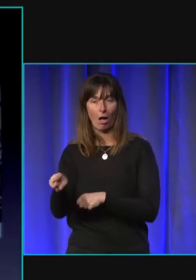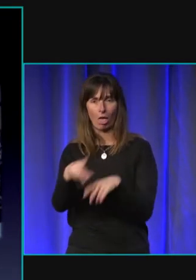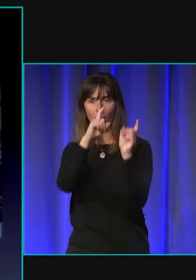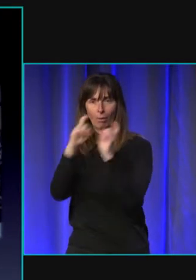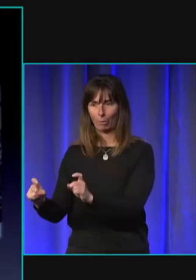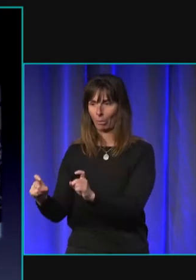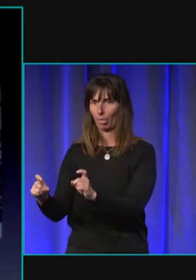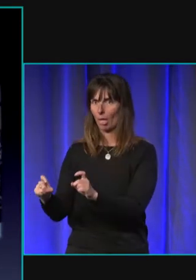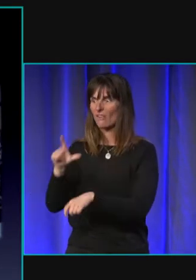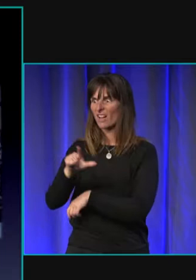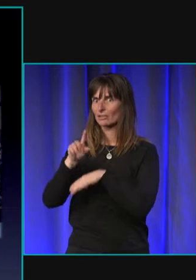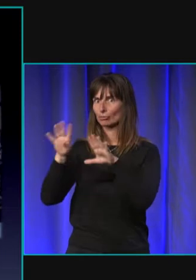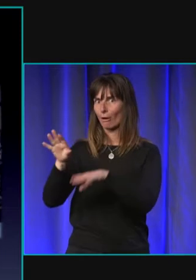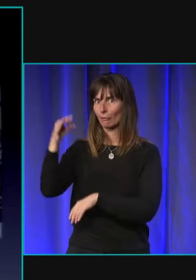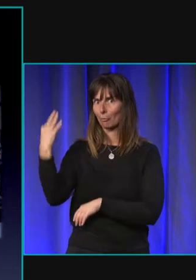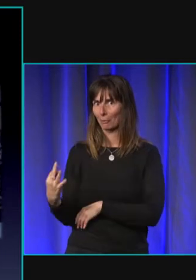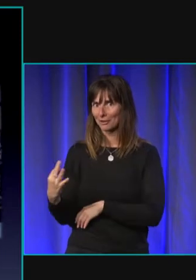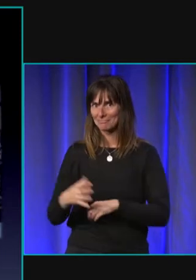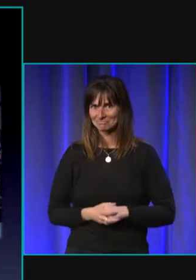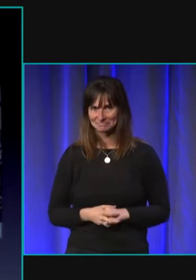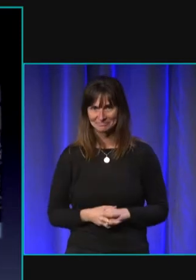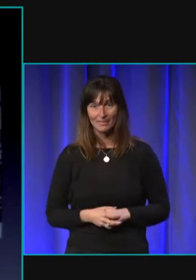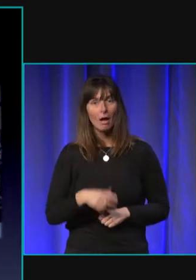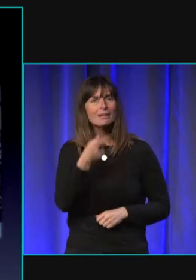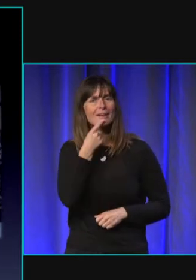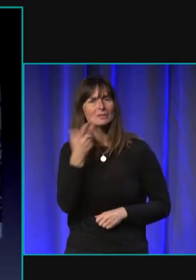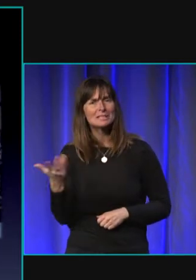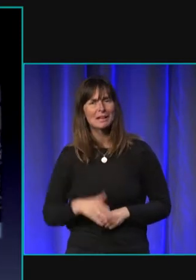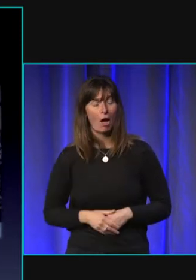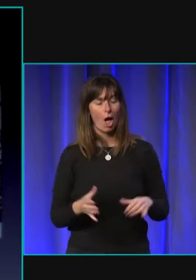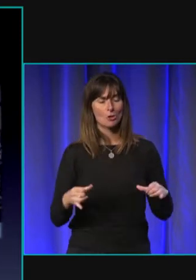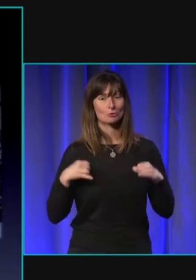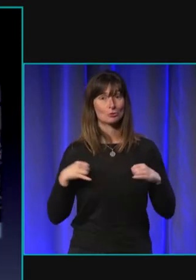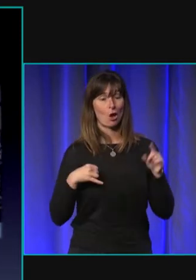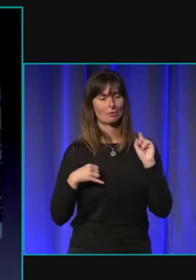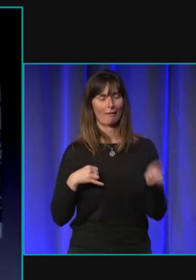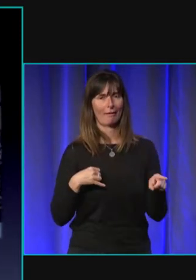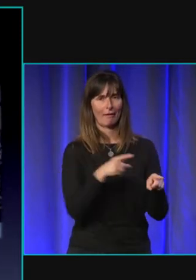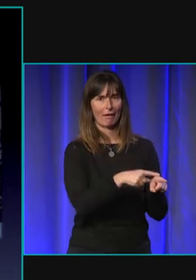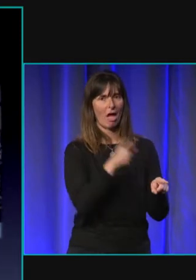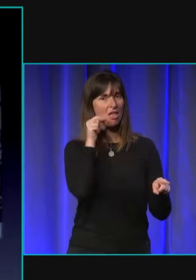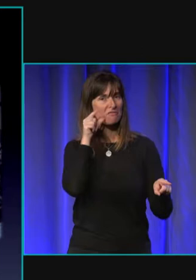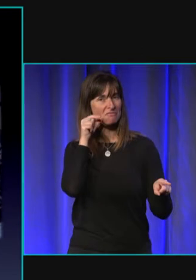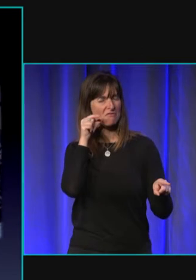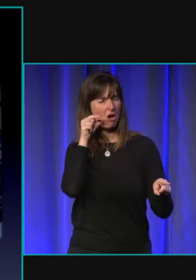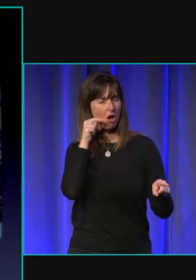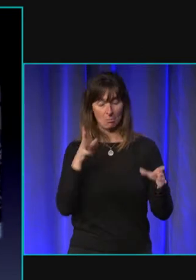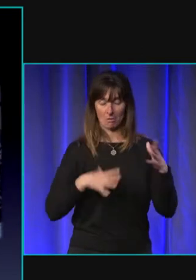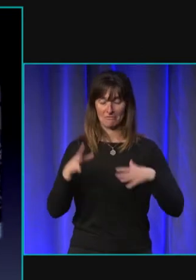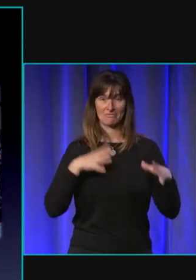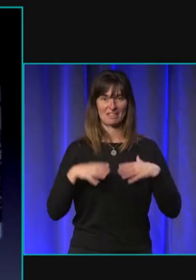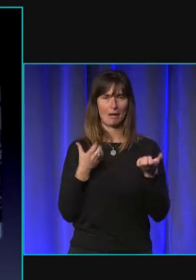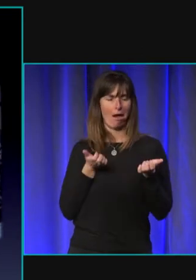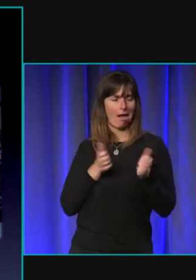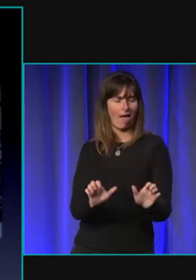aux alentours de 29%. Donc en fait, plus on est jeune, plus on est résistant à la fatigue. Alors, ce que l'on peut